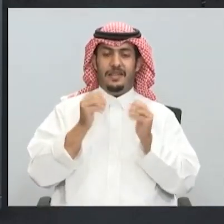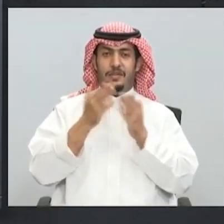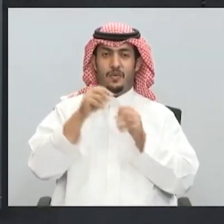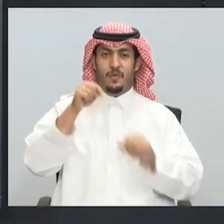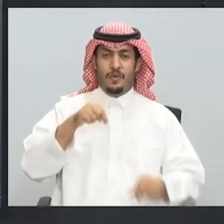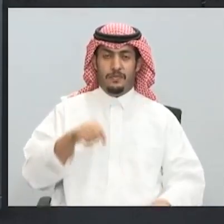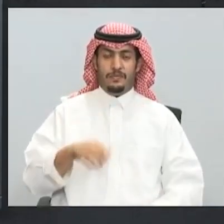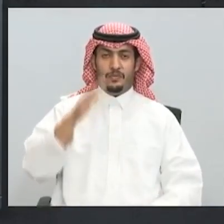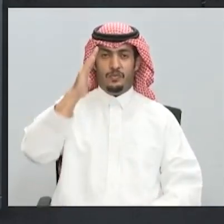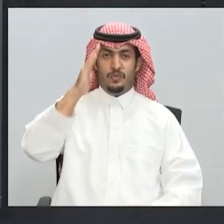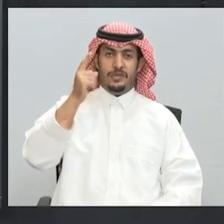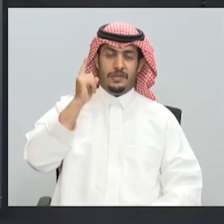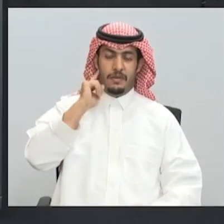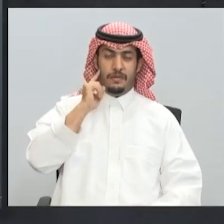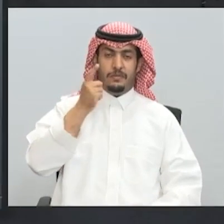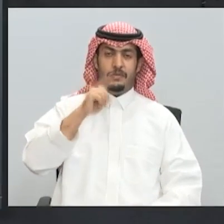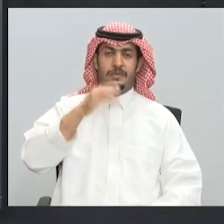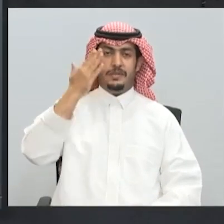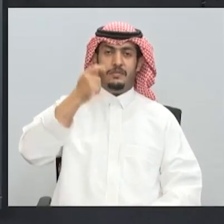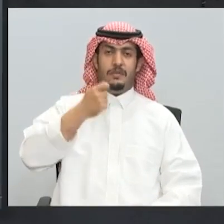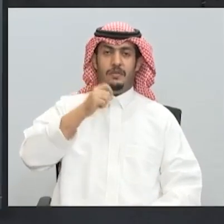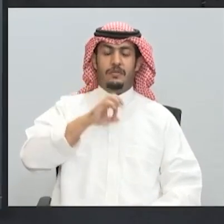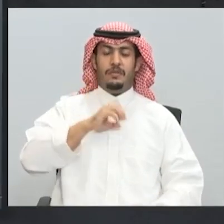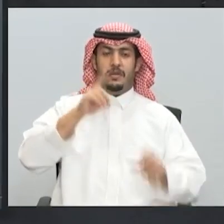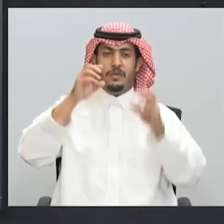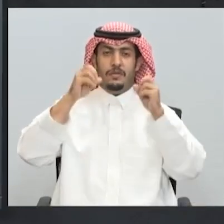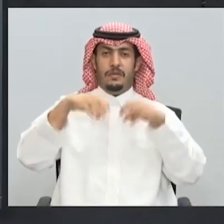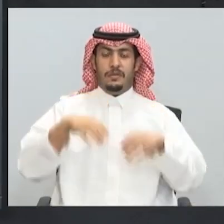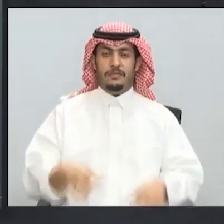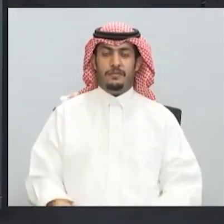درسنا لهذا اليوم شكرا لكم لحسن المتابعه والسلام عليكم ورحمه الله وبركاته